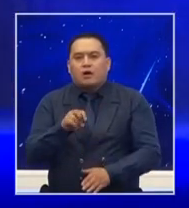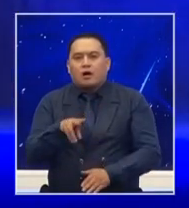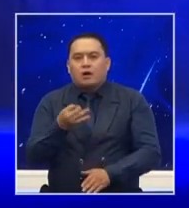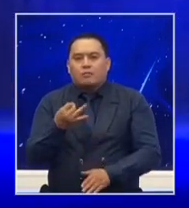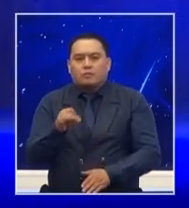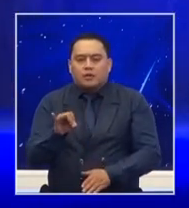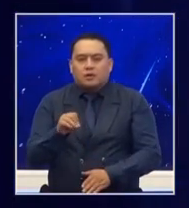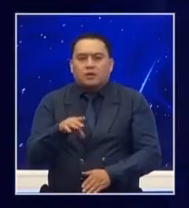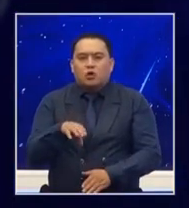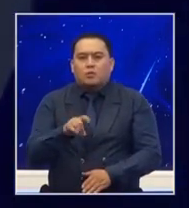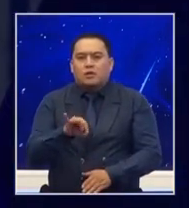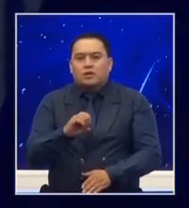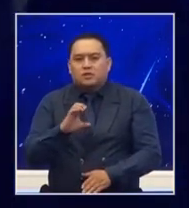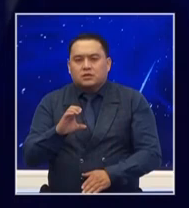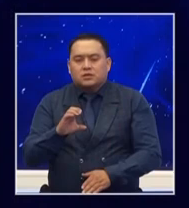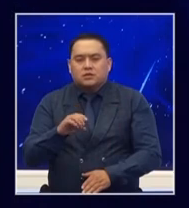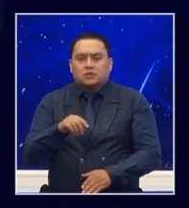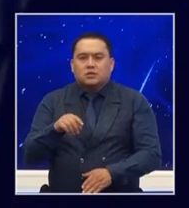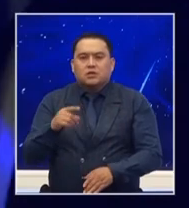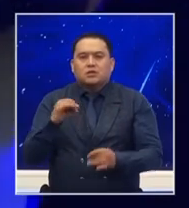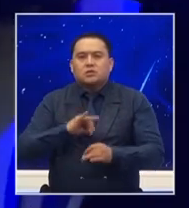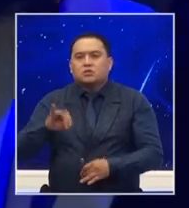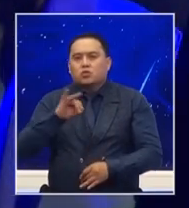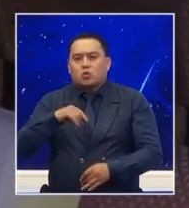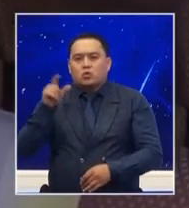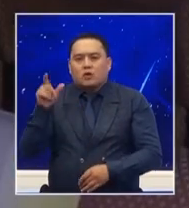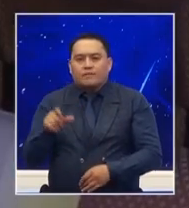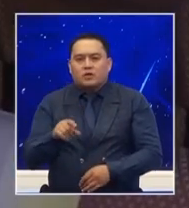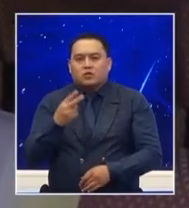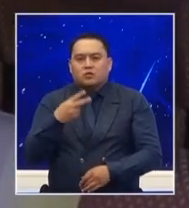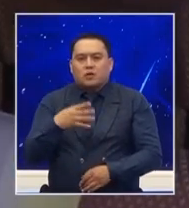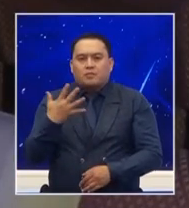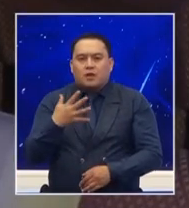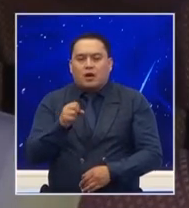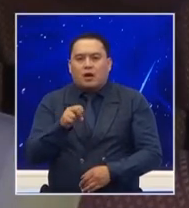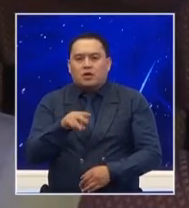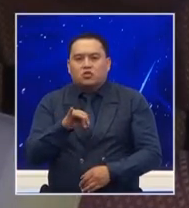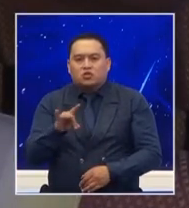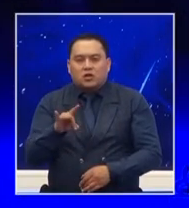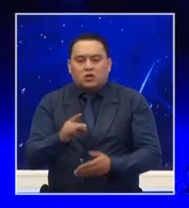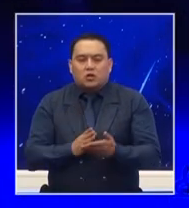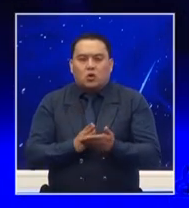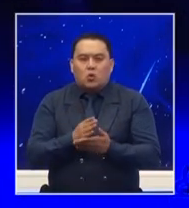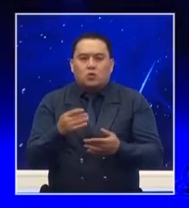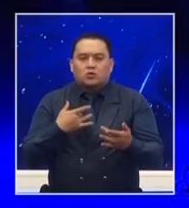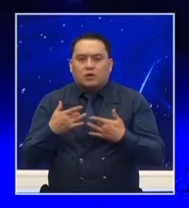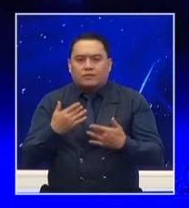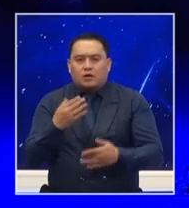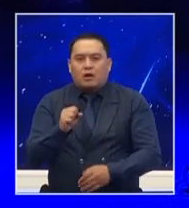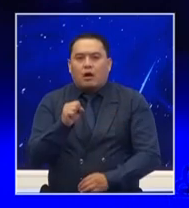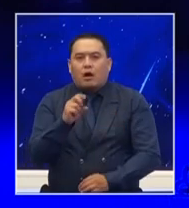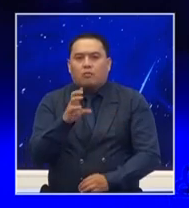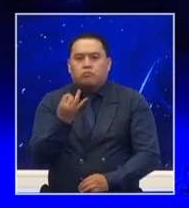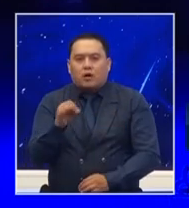Қайғы, Тамирис сынды тарихи тұлғалар көрсетілді. Басты Абай рөлін 25 жастағы Әлшер Мұқашев ойнады. Абай атамыздың ойын